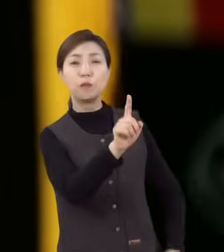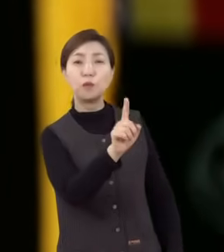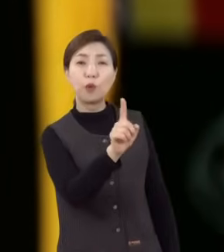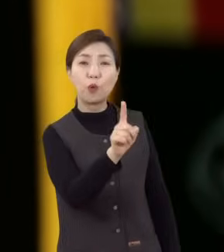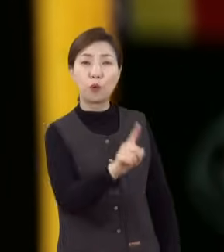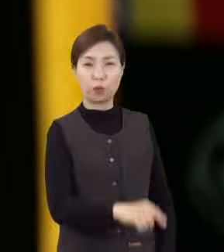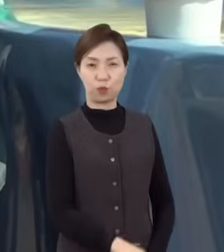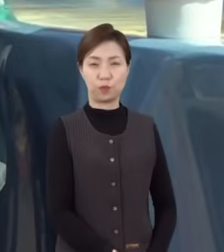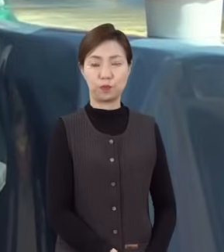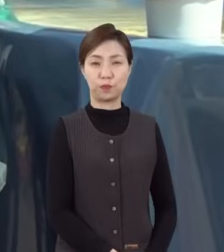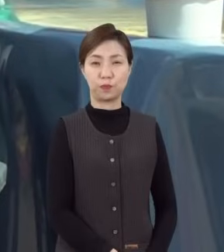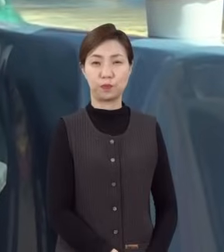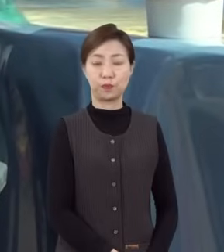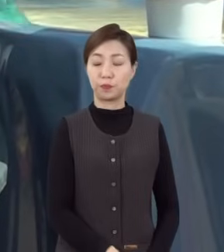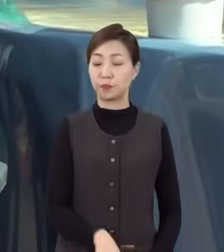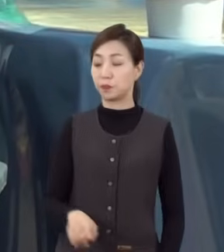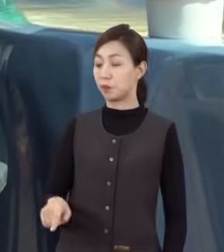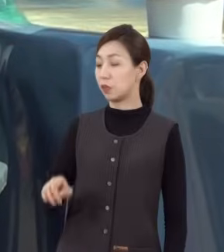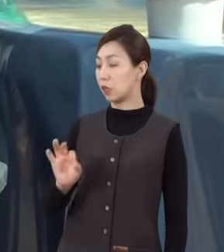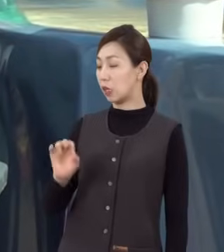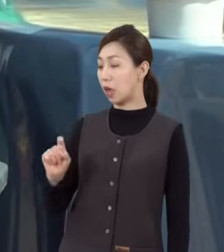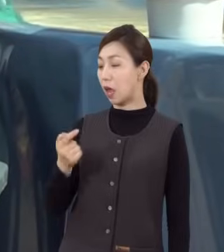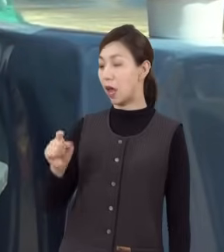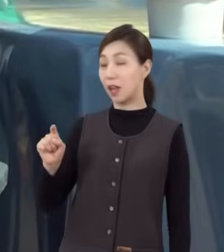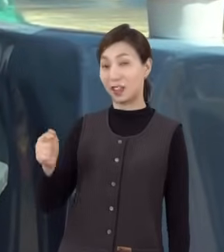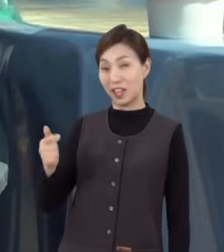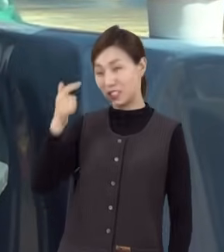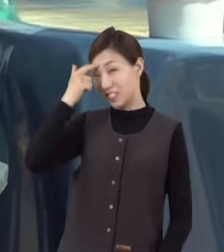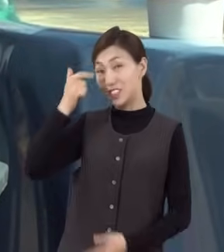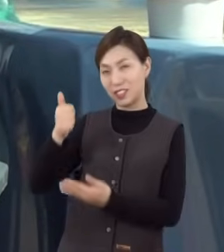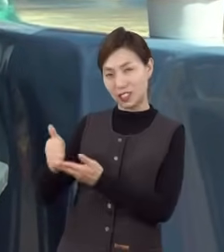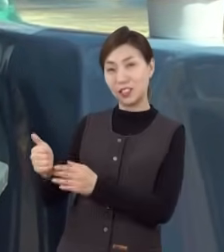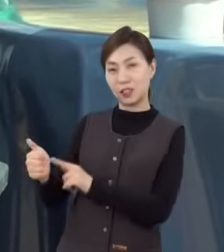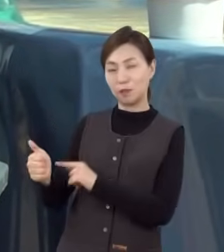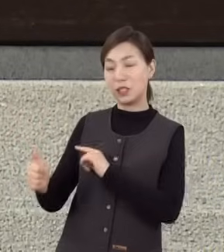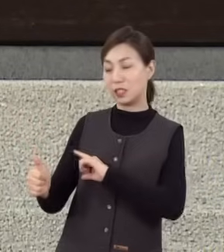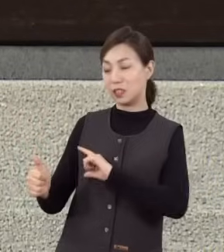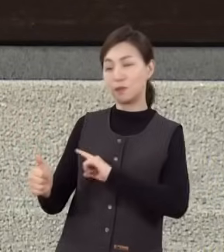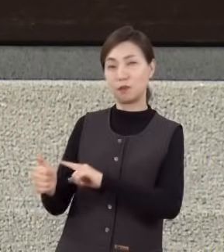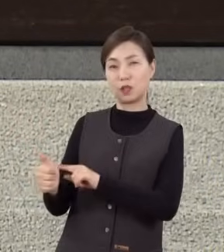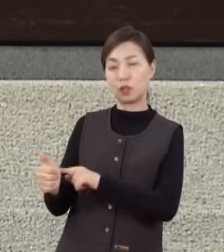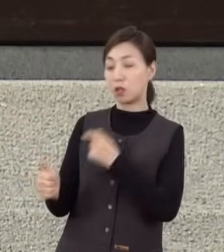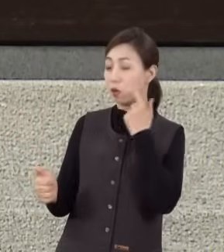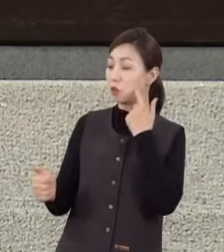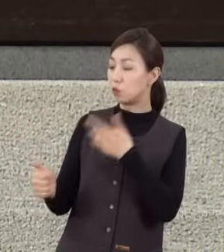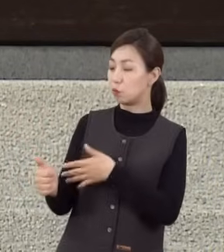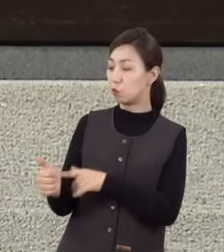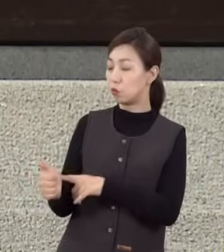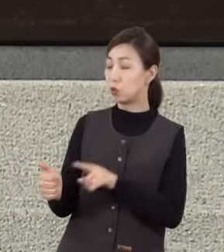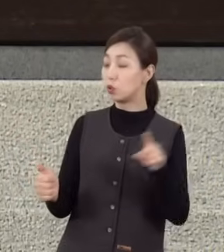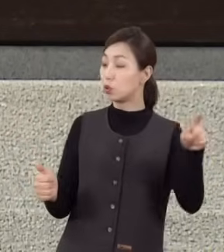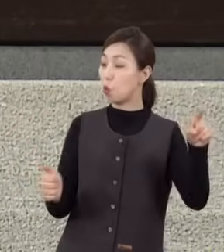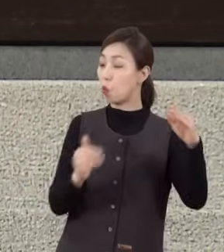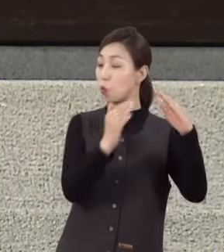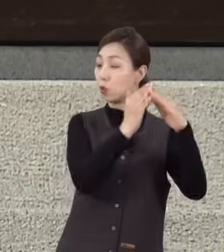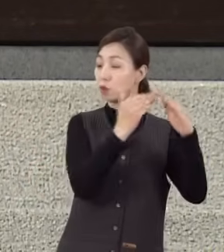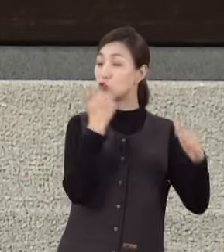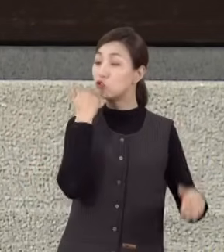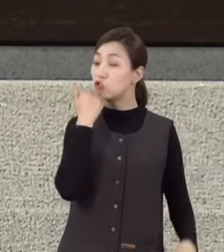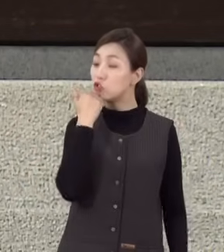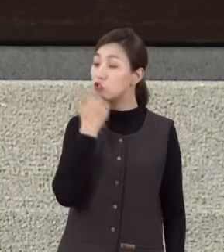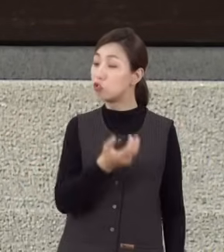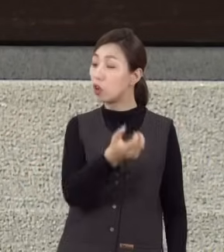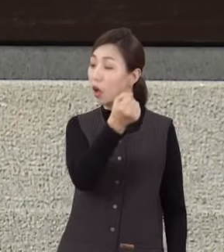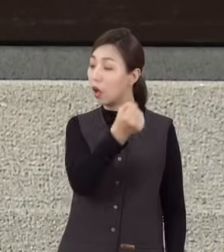집을 가리키면서 부처님께서 아난 스님에게 질문을 하세요. 아난이여,